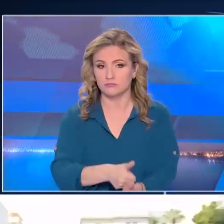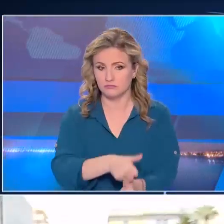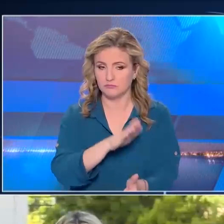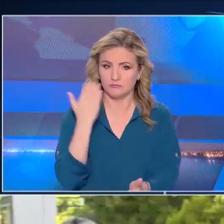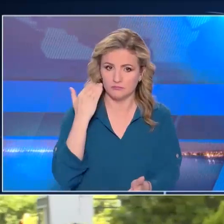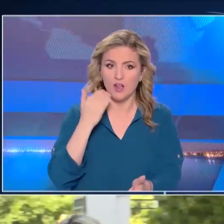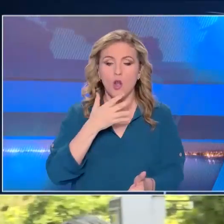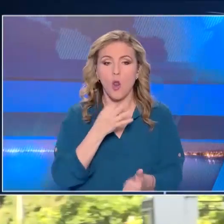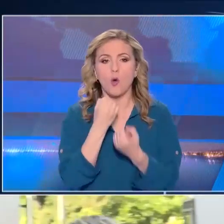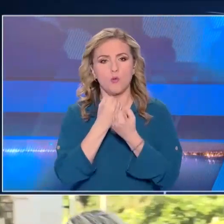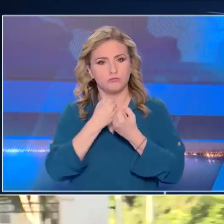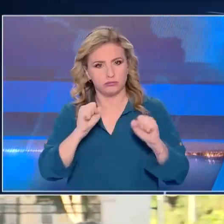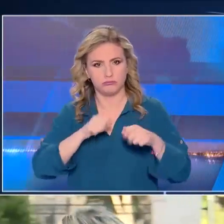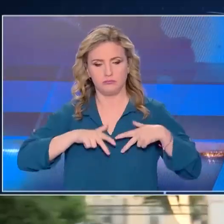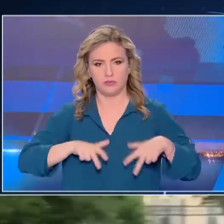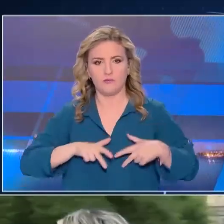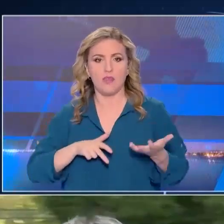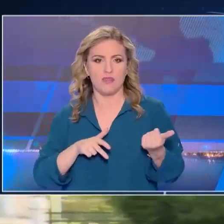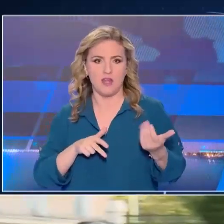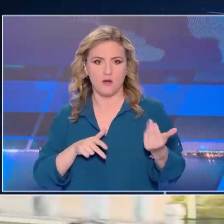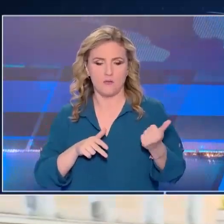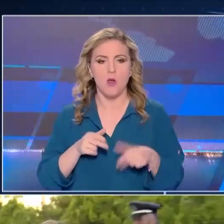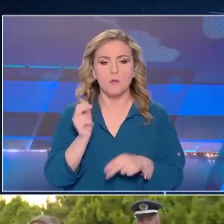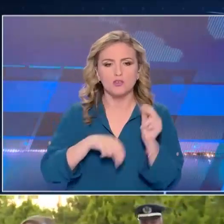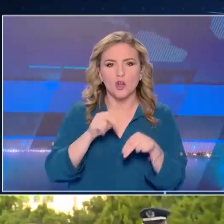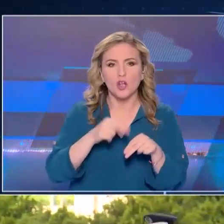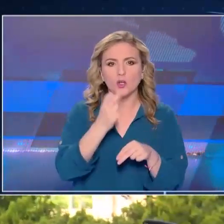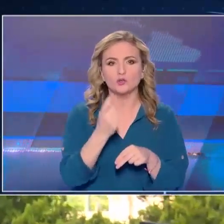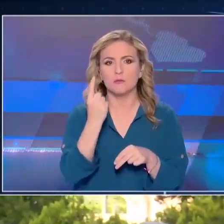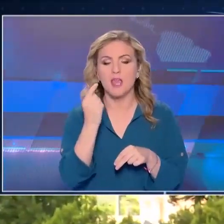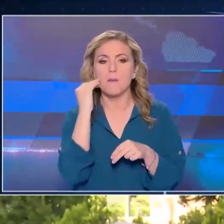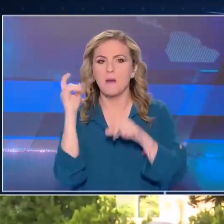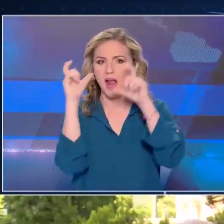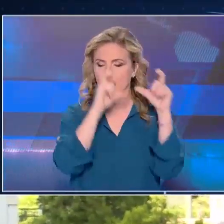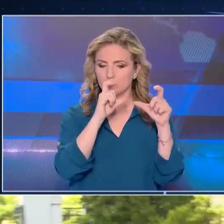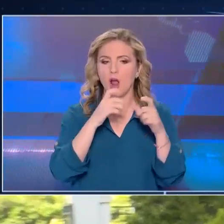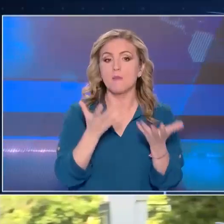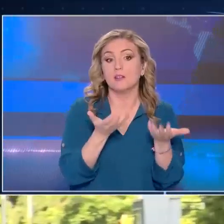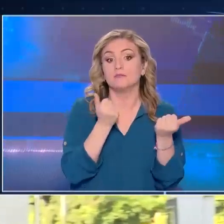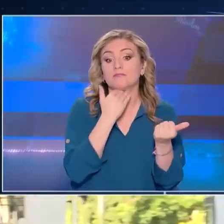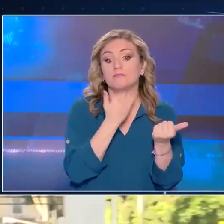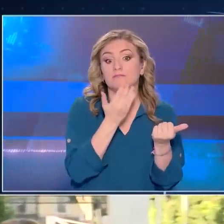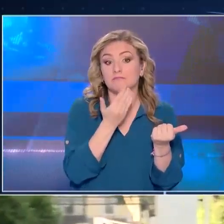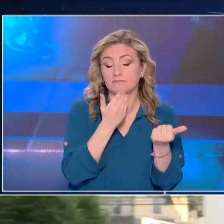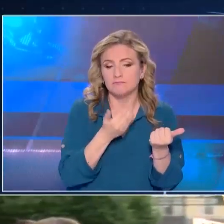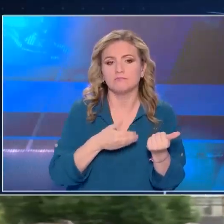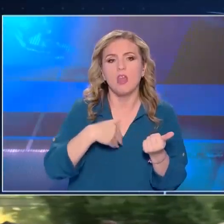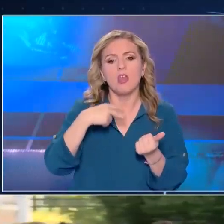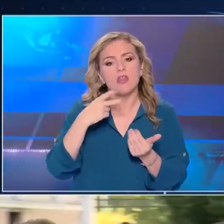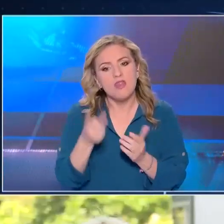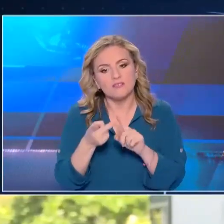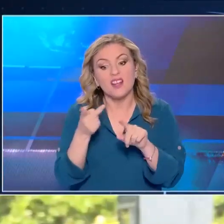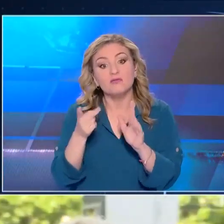υπάρχει αυτοδύναμη κυβέρνηση, όπως έγινε και στις εκλογές της 21ης Μαΐου, τότε επανεκκινεί η